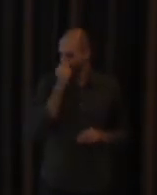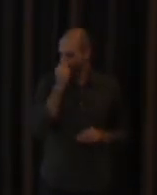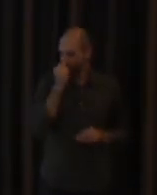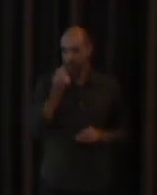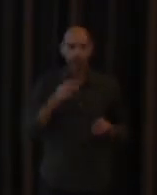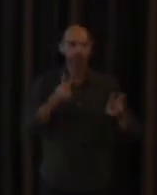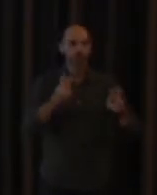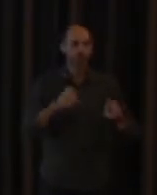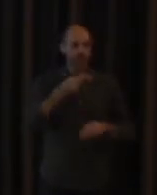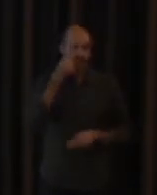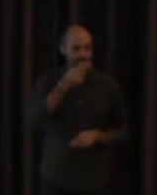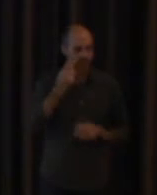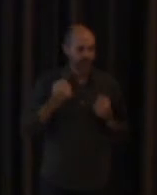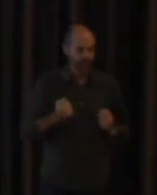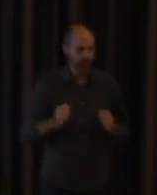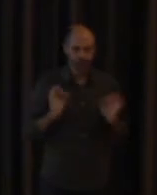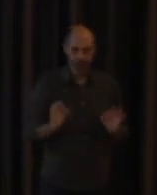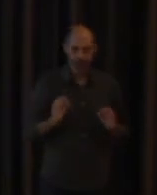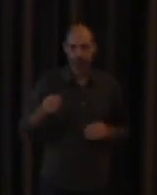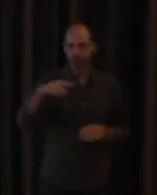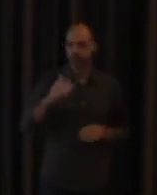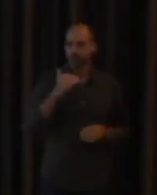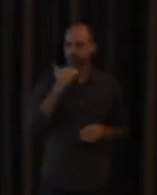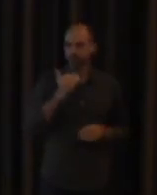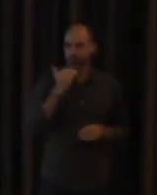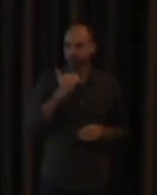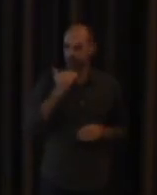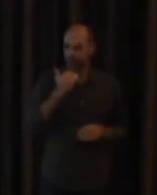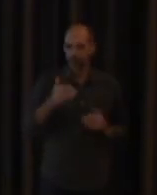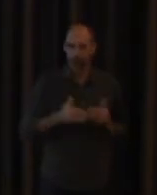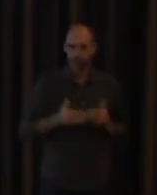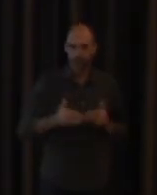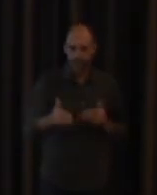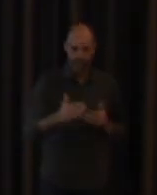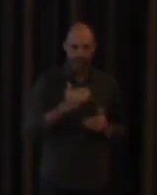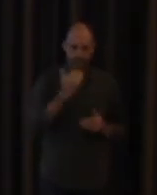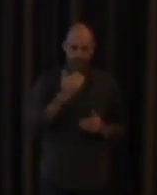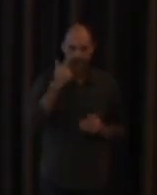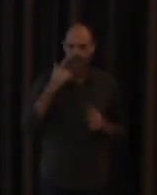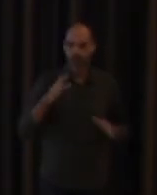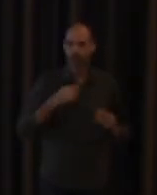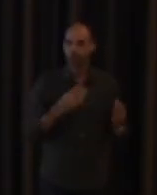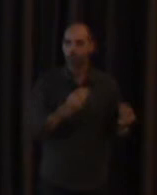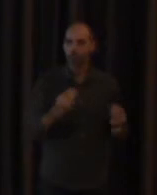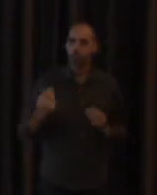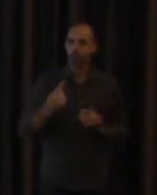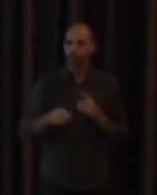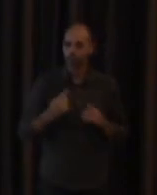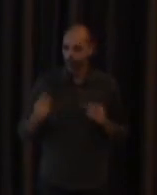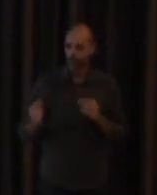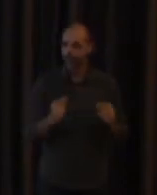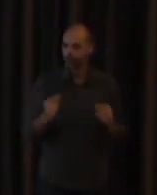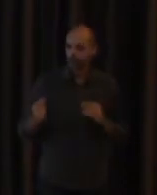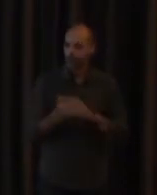És un tema que és molt interessant, tots els que ho sabeu i tots els que ho sabreu a partir d'ara. Hi ha moltes coses a dir sobre els